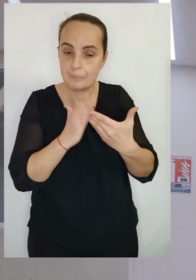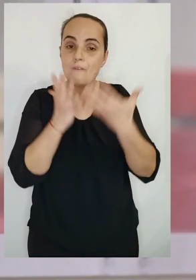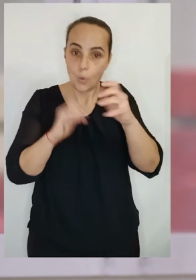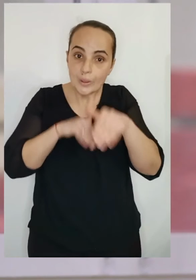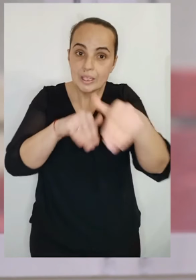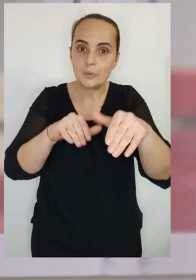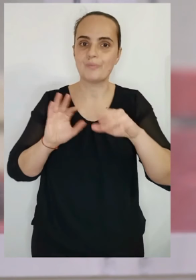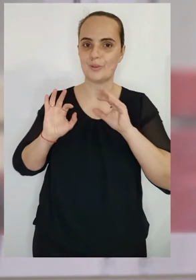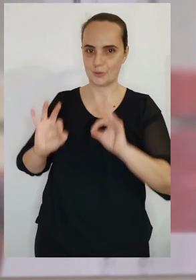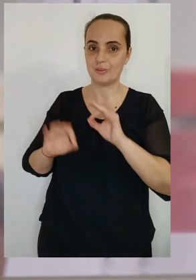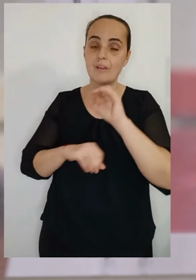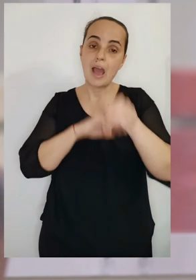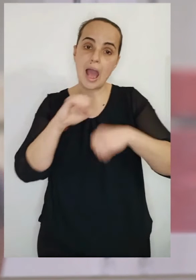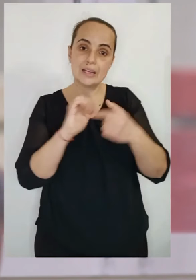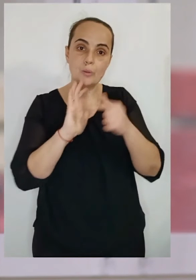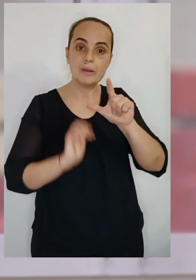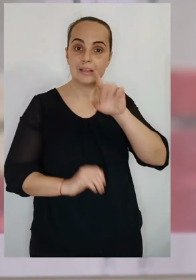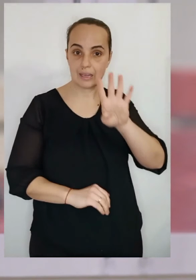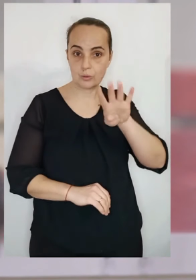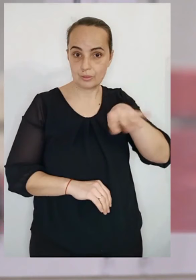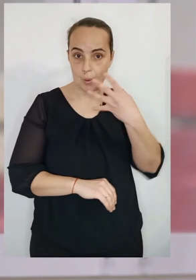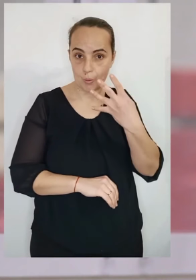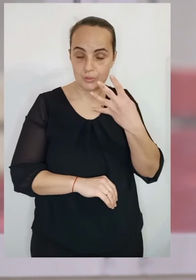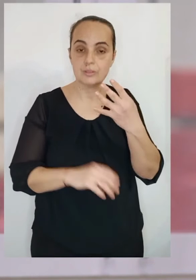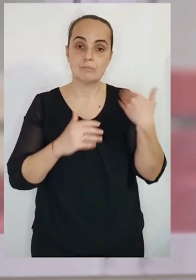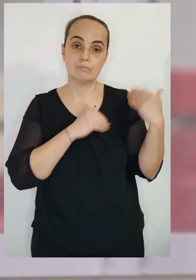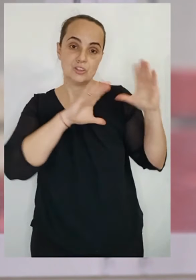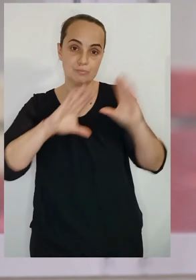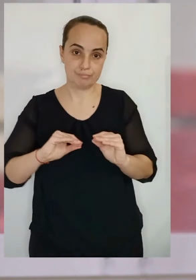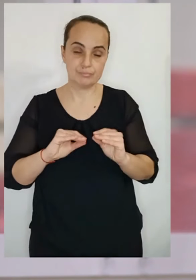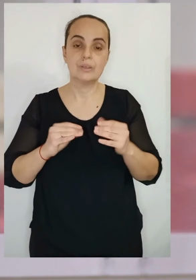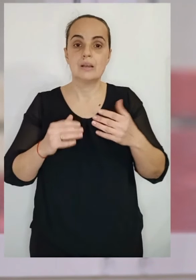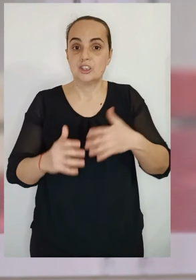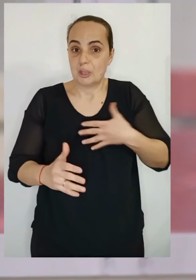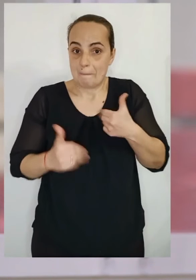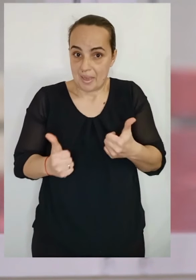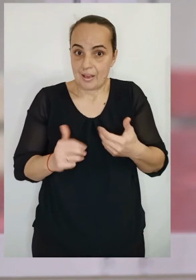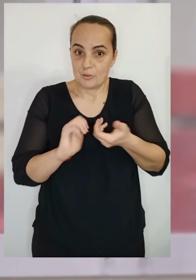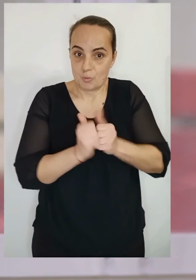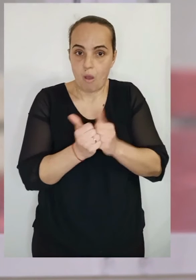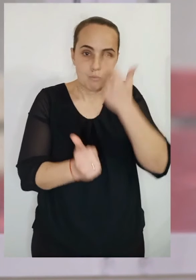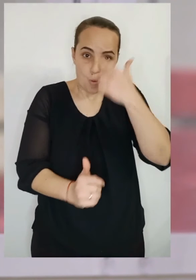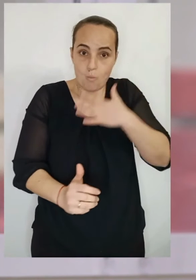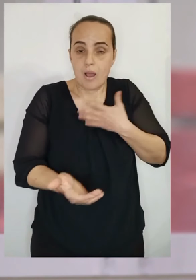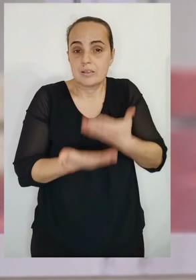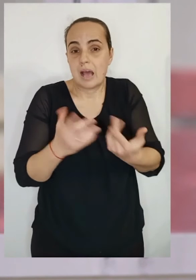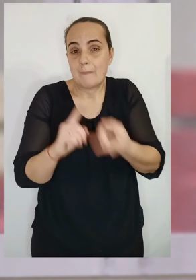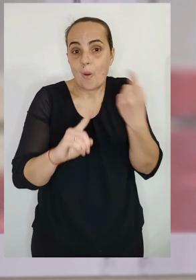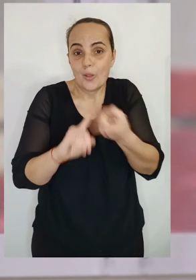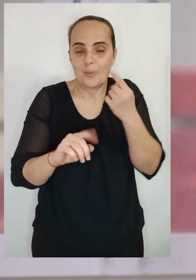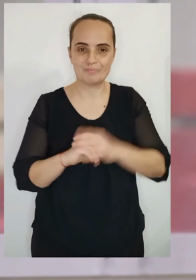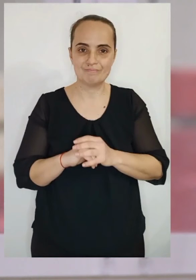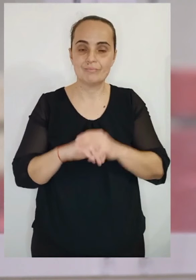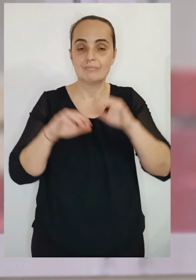déjà. Mais c'est vrai que depuis 2014, moi quand je suis arrivée, pour le coup, moi j'aime bien le sport, voilà, je pense que c'est important aussi quand